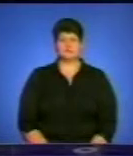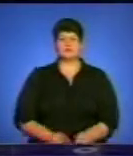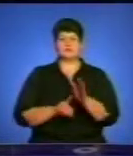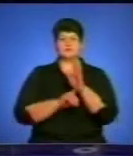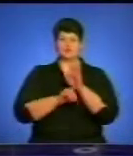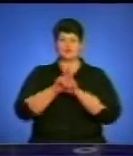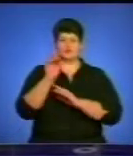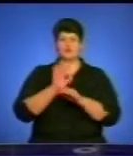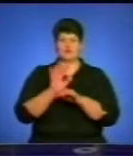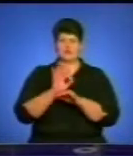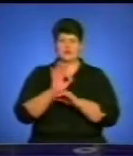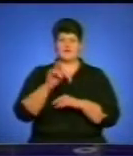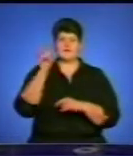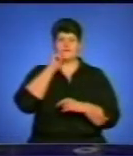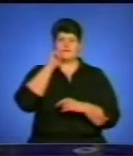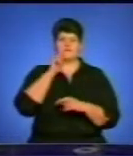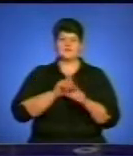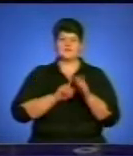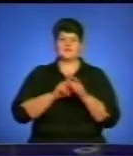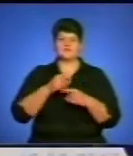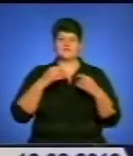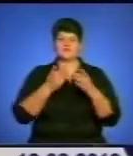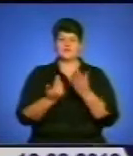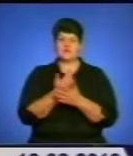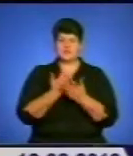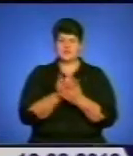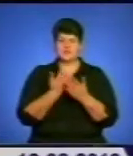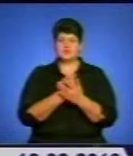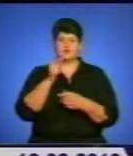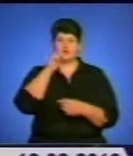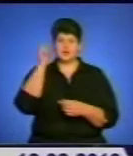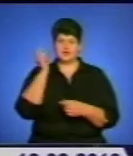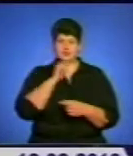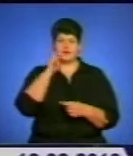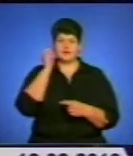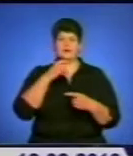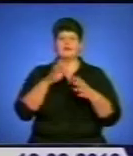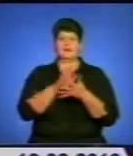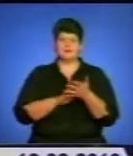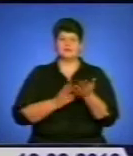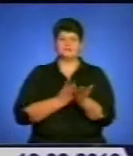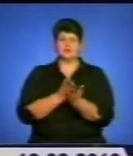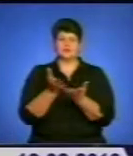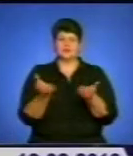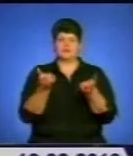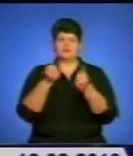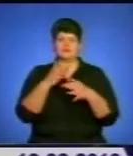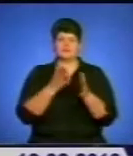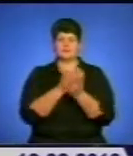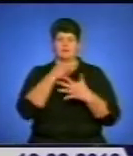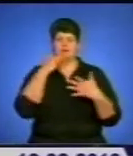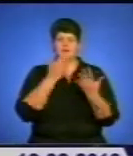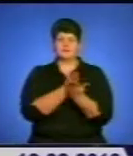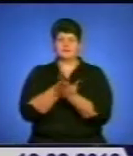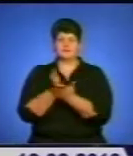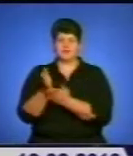Спочатку у випуску «Вісті з України». Україна і в майбутньому дотримуватиметься багатовекторності у зовнішній політиці.